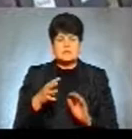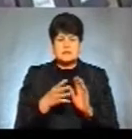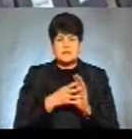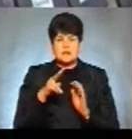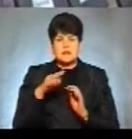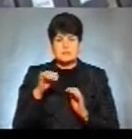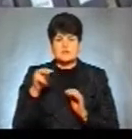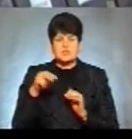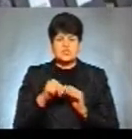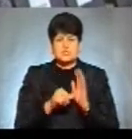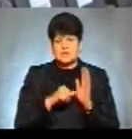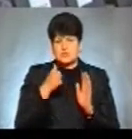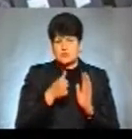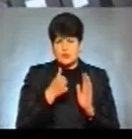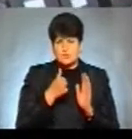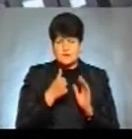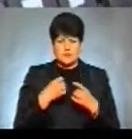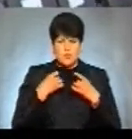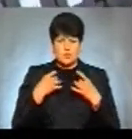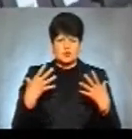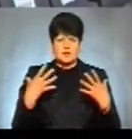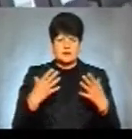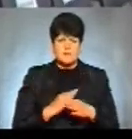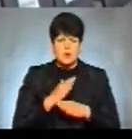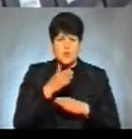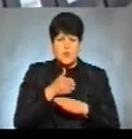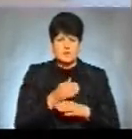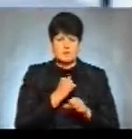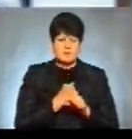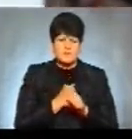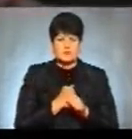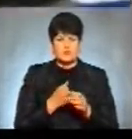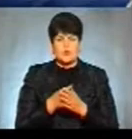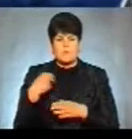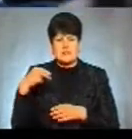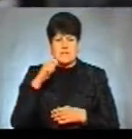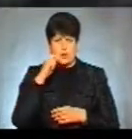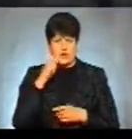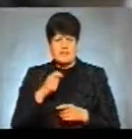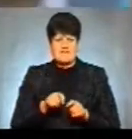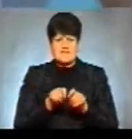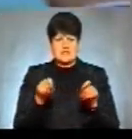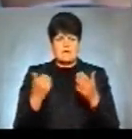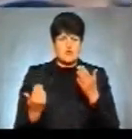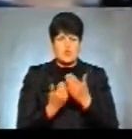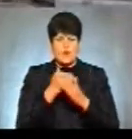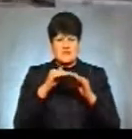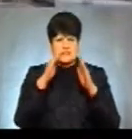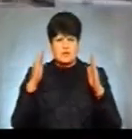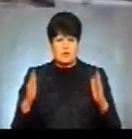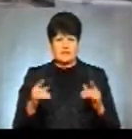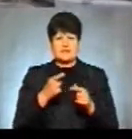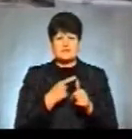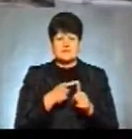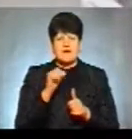29 листопада 2016-го. Із урочистостями та гостями від робітників до президента України відкривають новий саркофаг. Він дістав назву «Арка»,